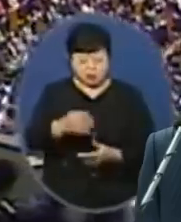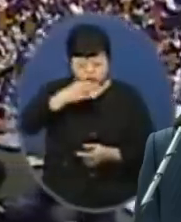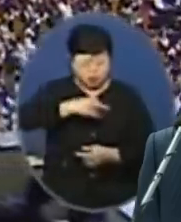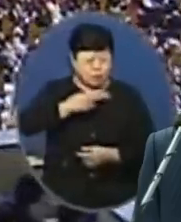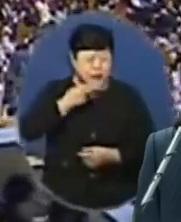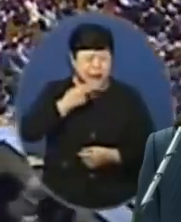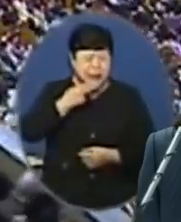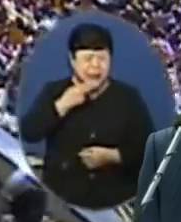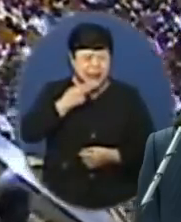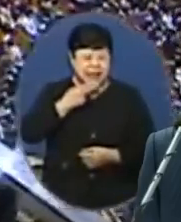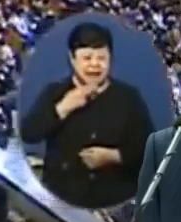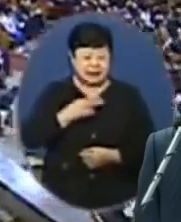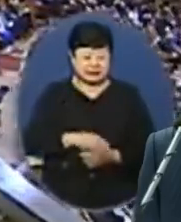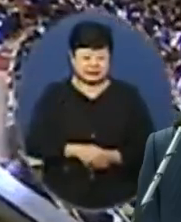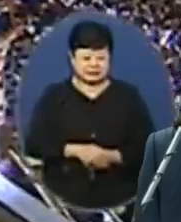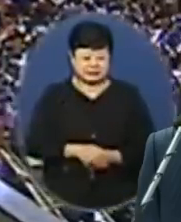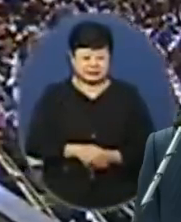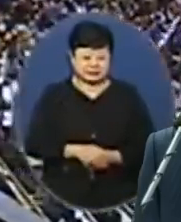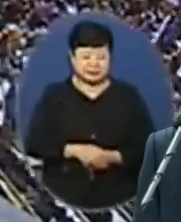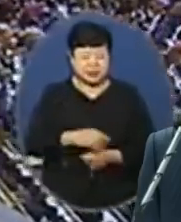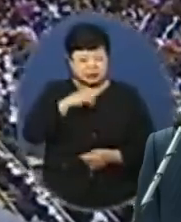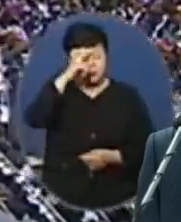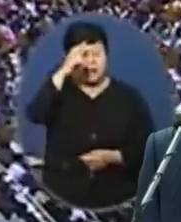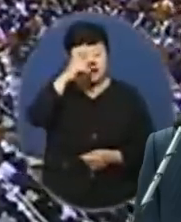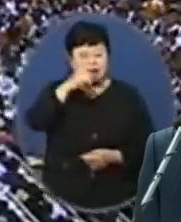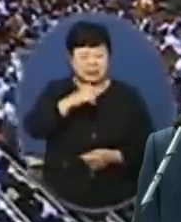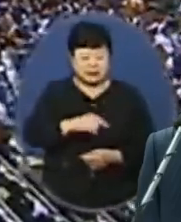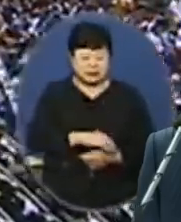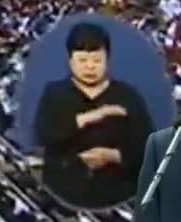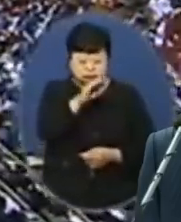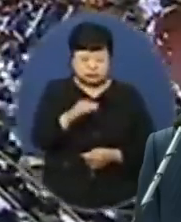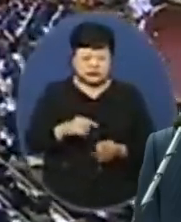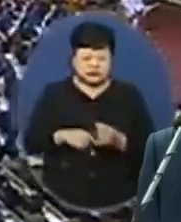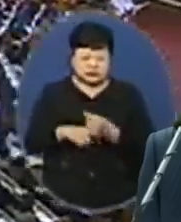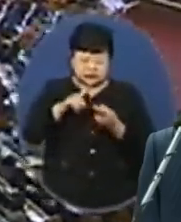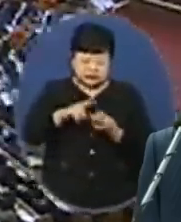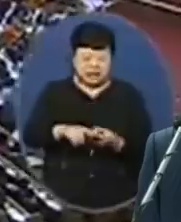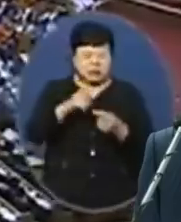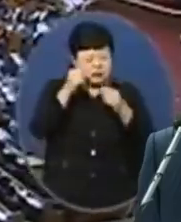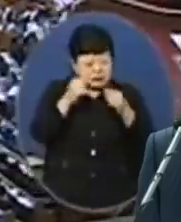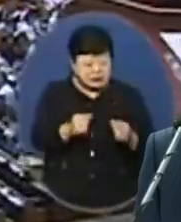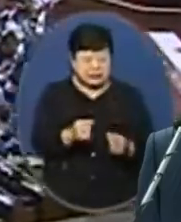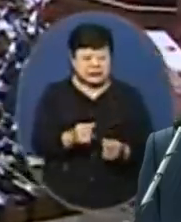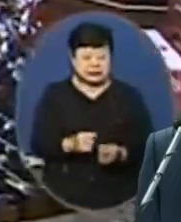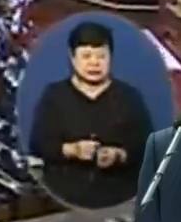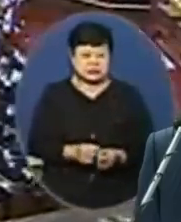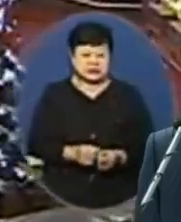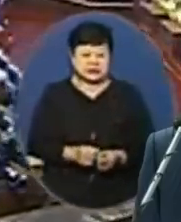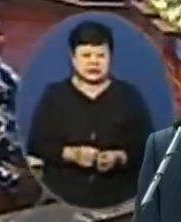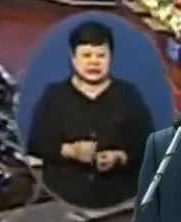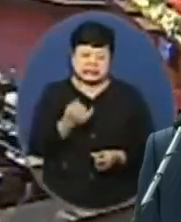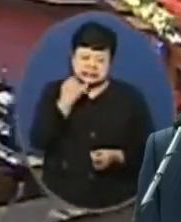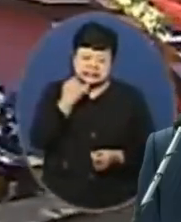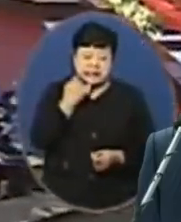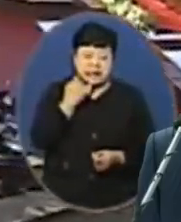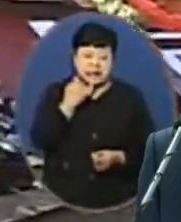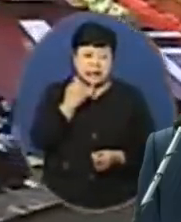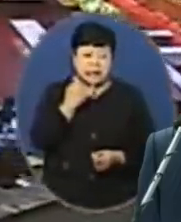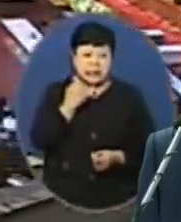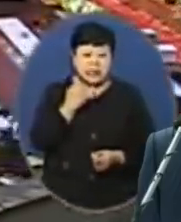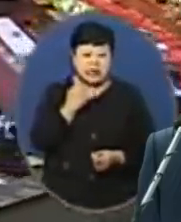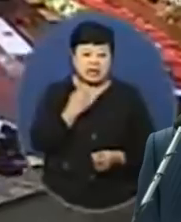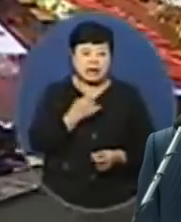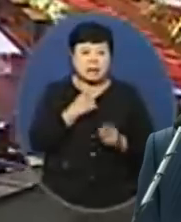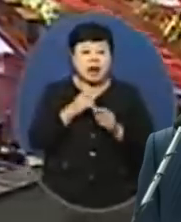되노? 아무 이익도 없다. 우리는 교만하고 오만하고 우리 뜻대로 사는 것이 잘 사는 것이다. 그렇게